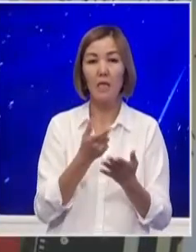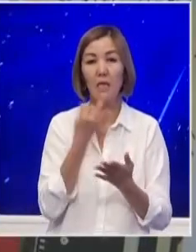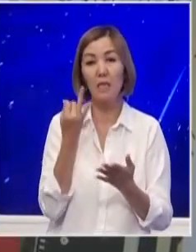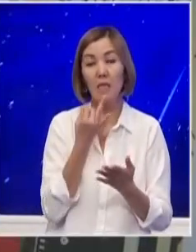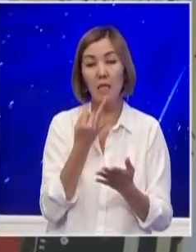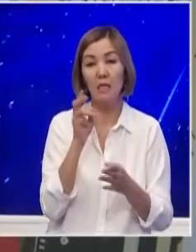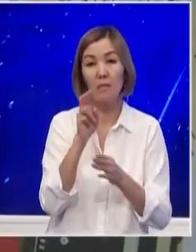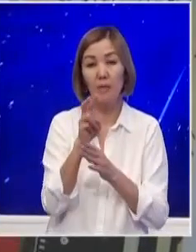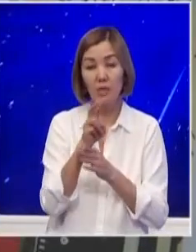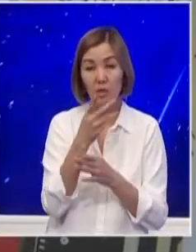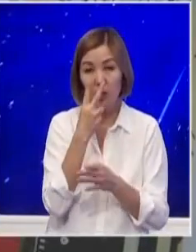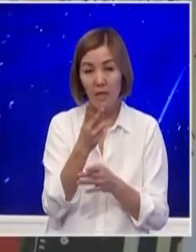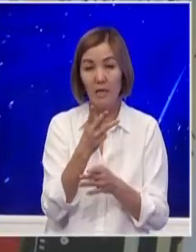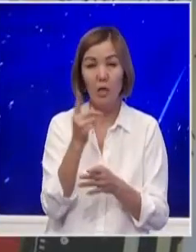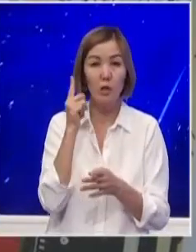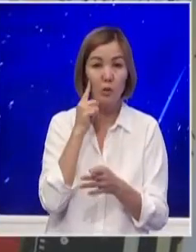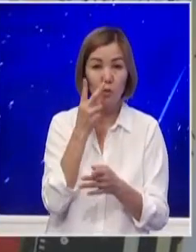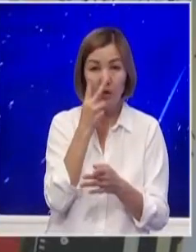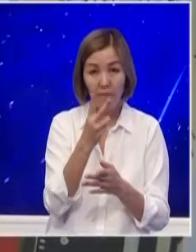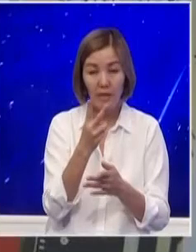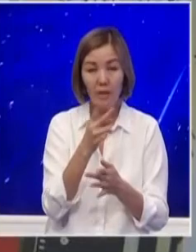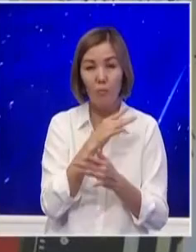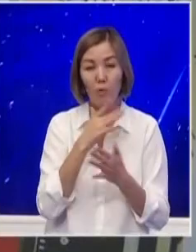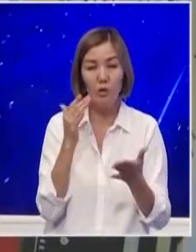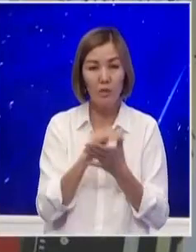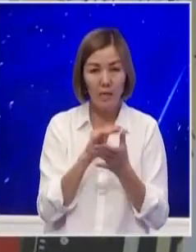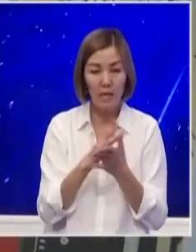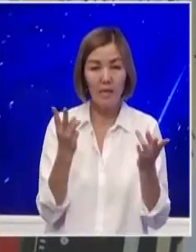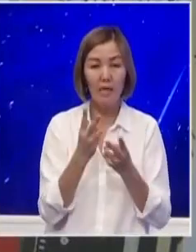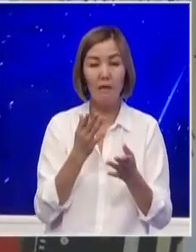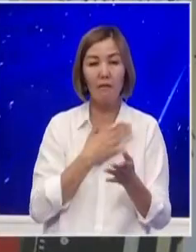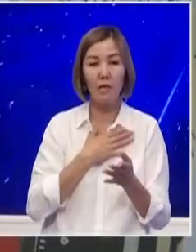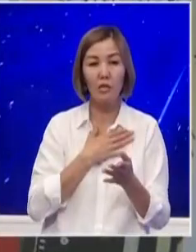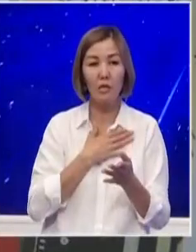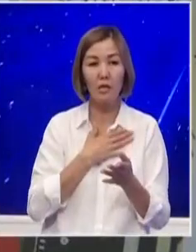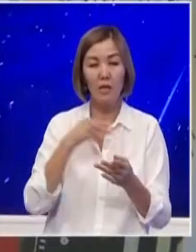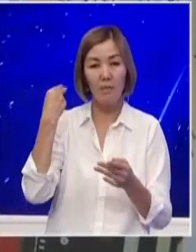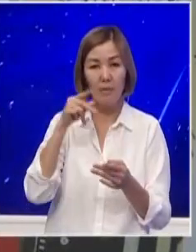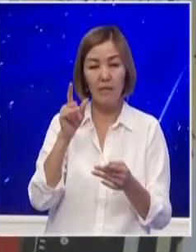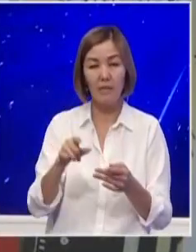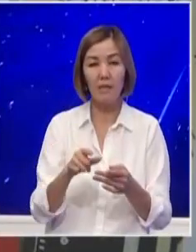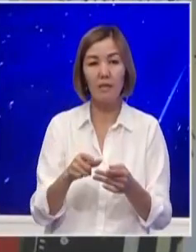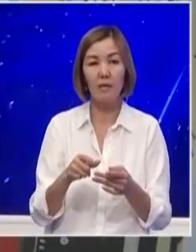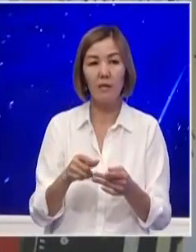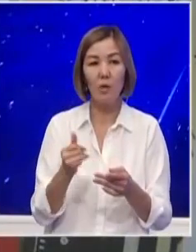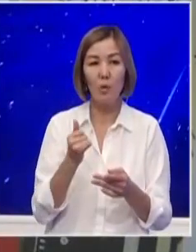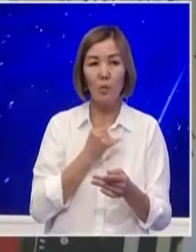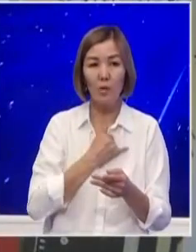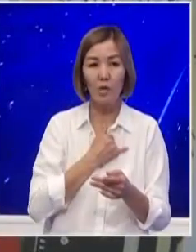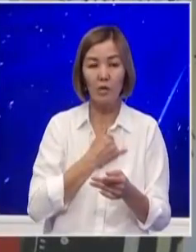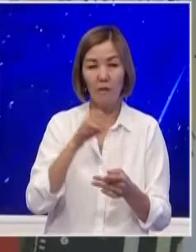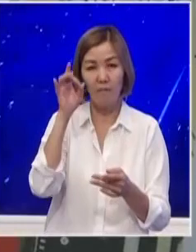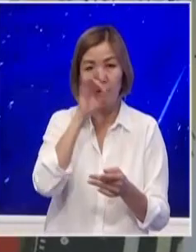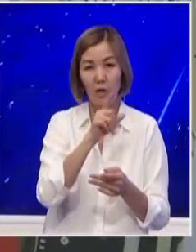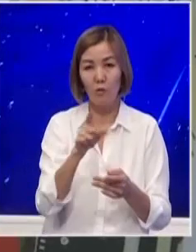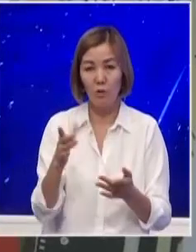наши дети видели, слушали, побольше знали о наших президентах, вообще у наших